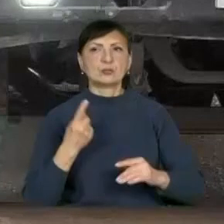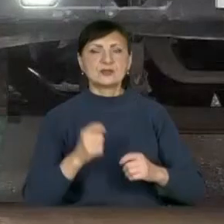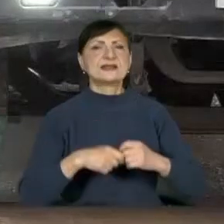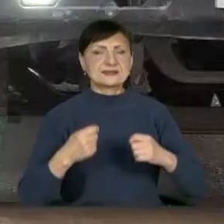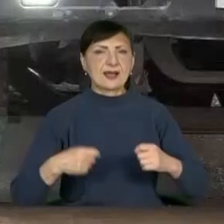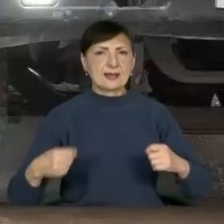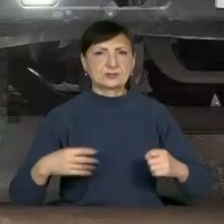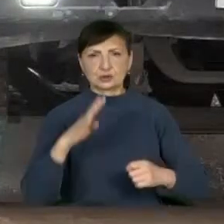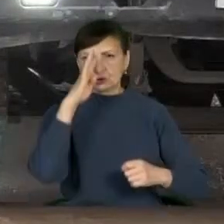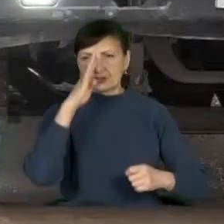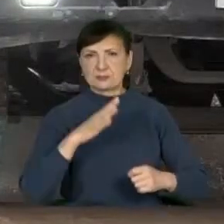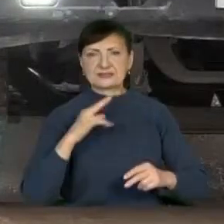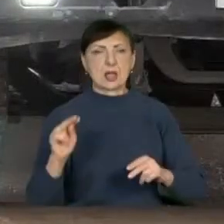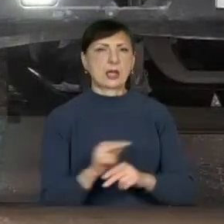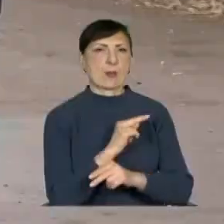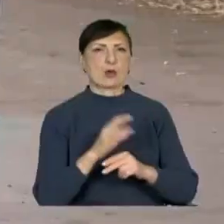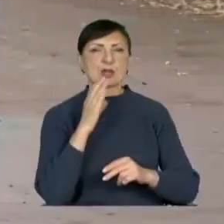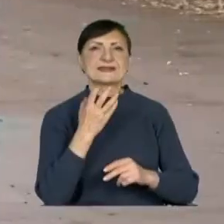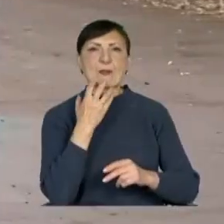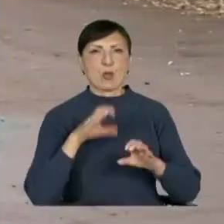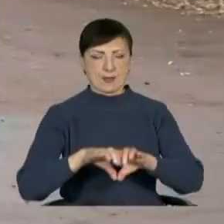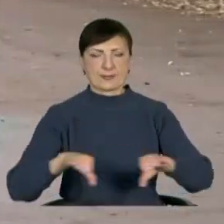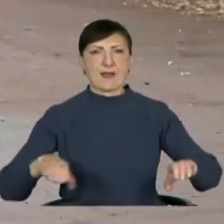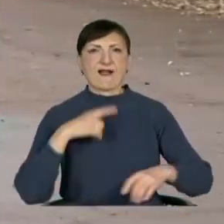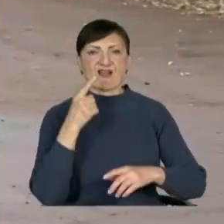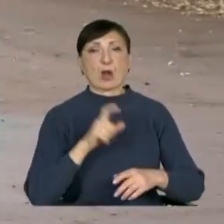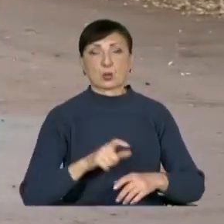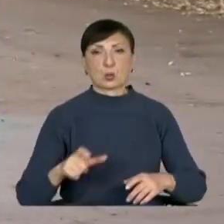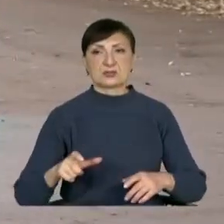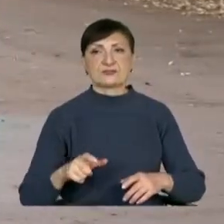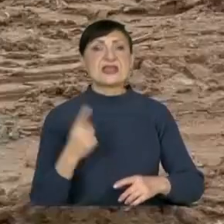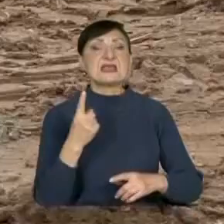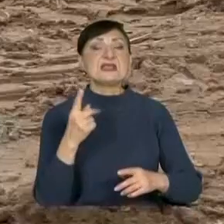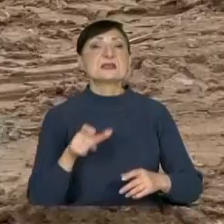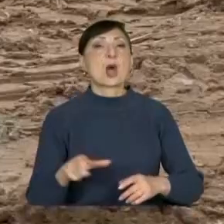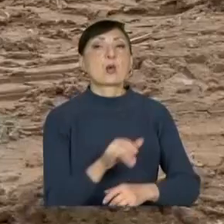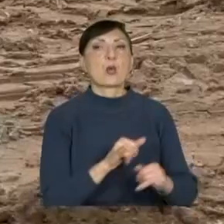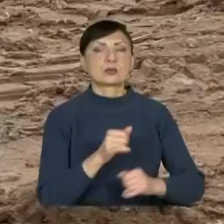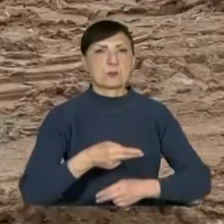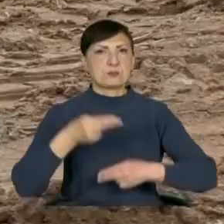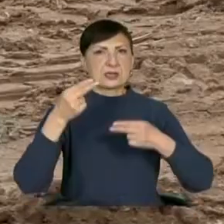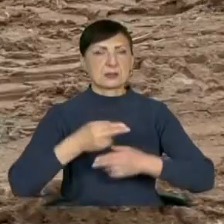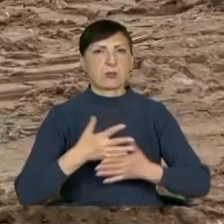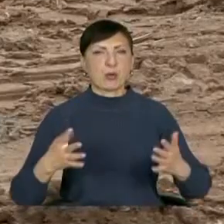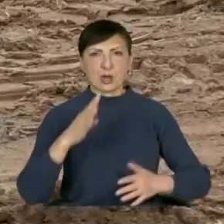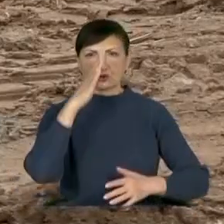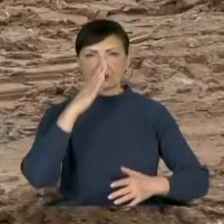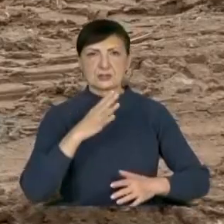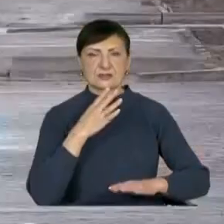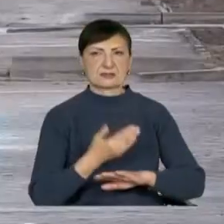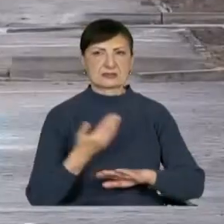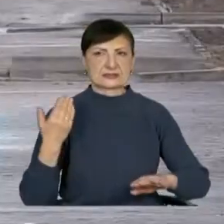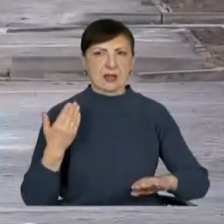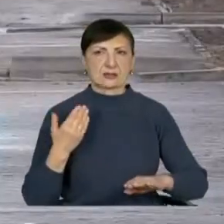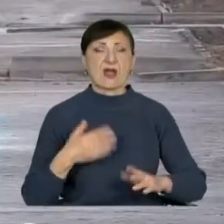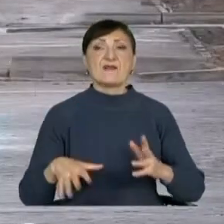затянувшегося на 4 месяца капитального ремонта тепломагистрали, говорят бизнесмены. Единственный подъездной путь был перекрыт больше 4 месяцев назад. Ирлан